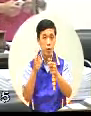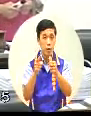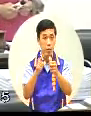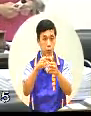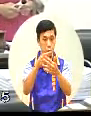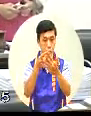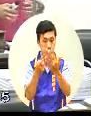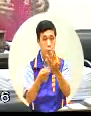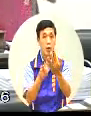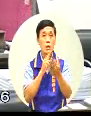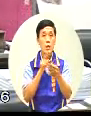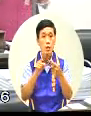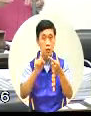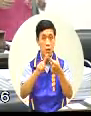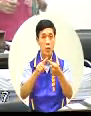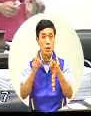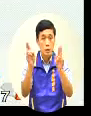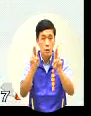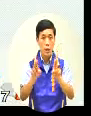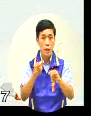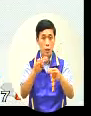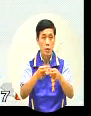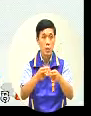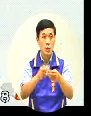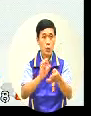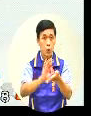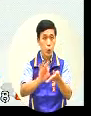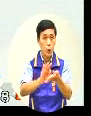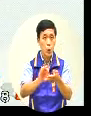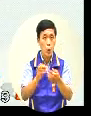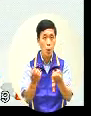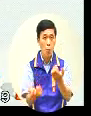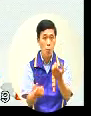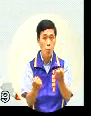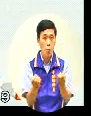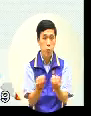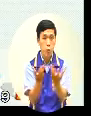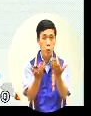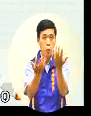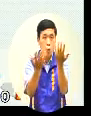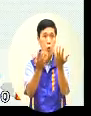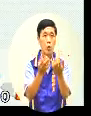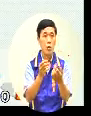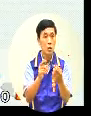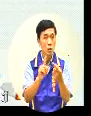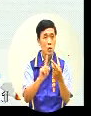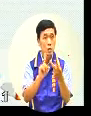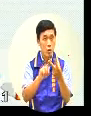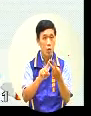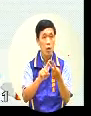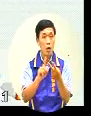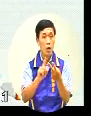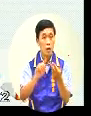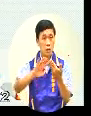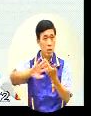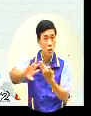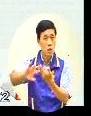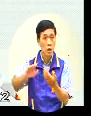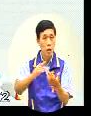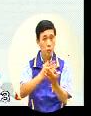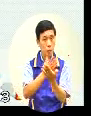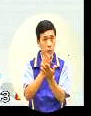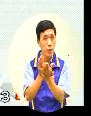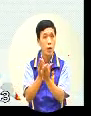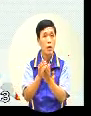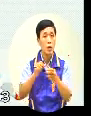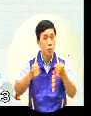电器设备，就是因为它的使用密度太高了，电线走火，这是一个最大的原因。再过来就是其他嘛，有一些什么车辆